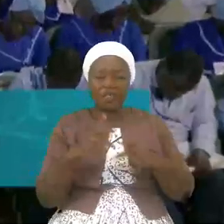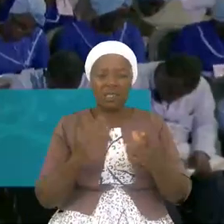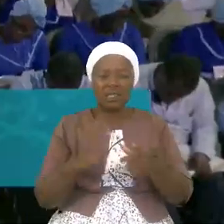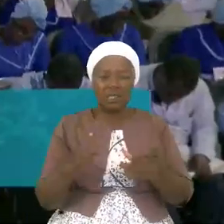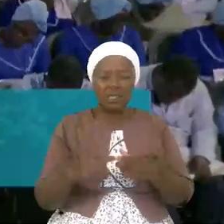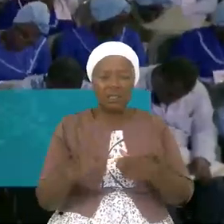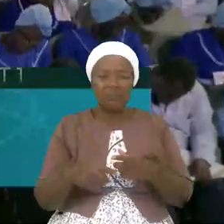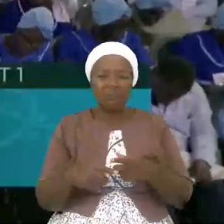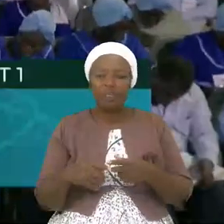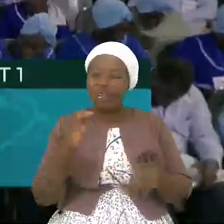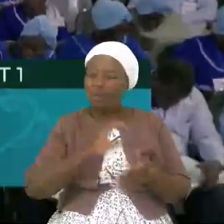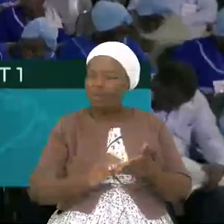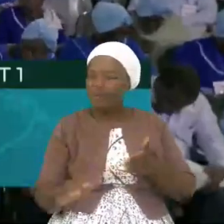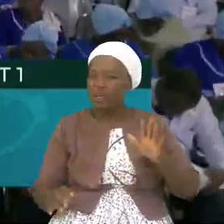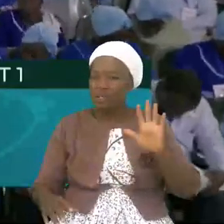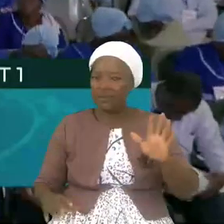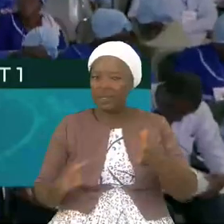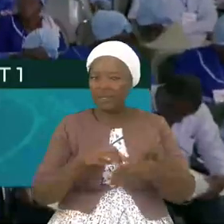verset 5,